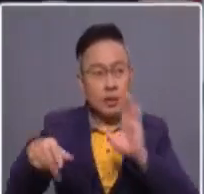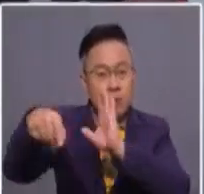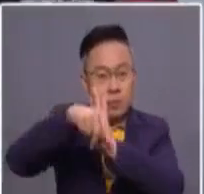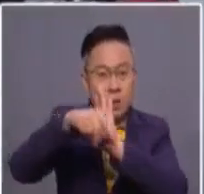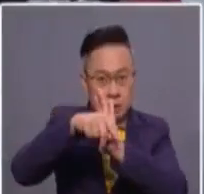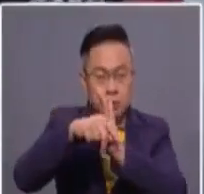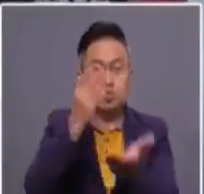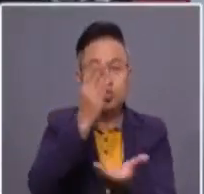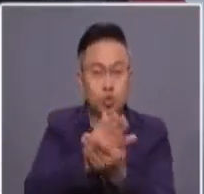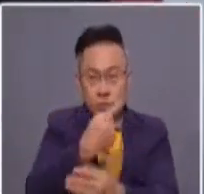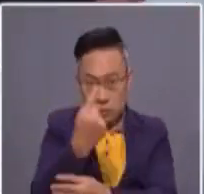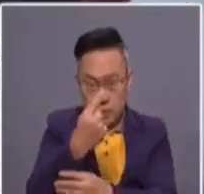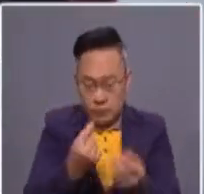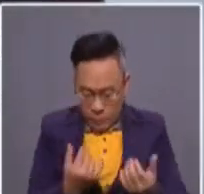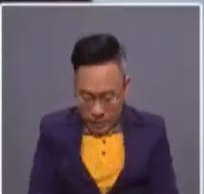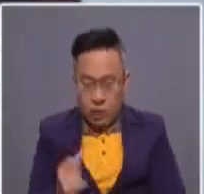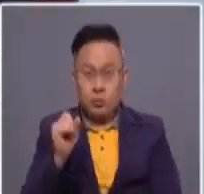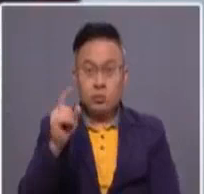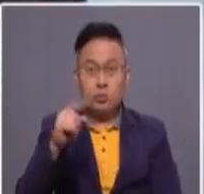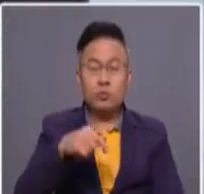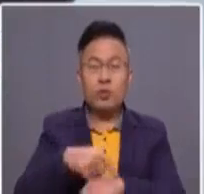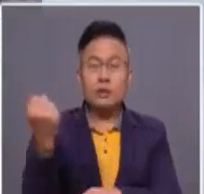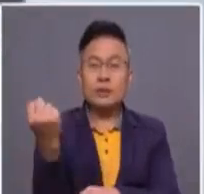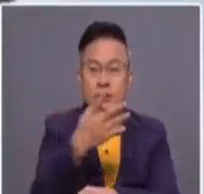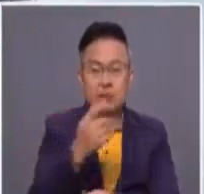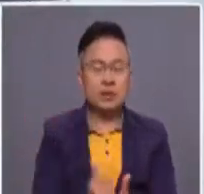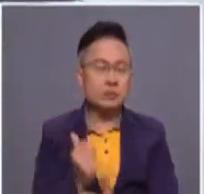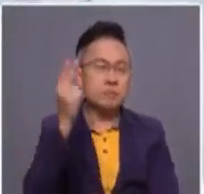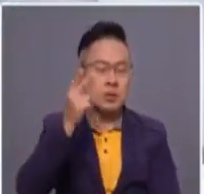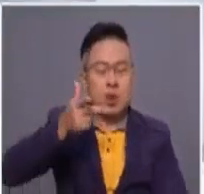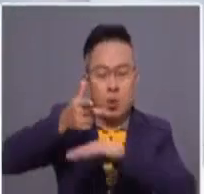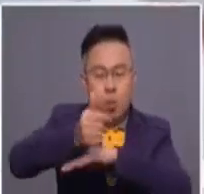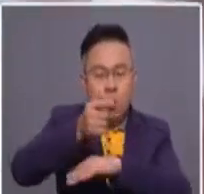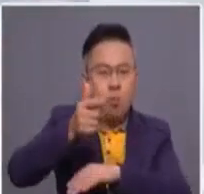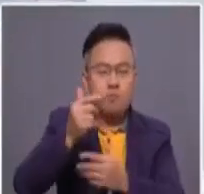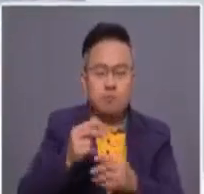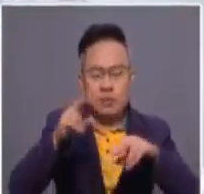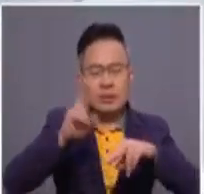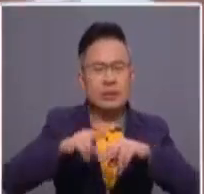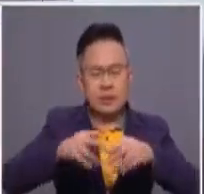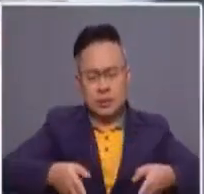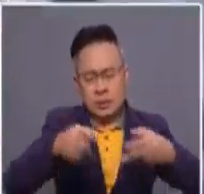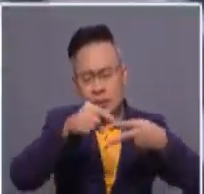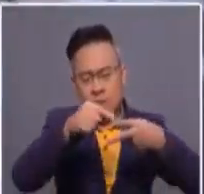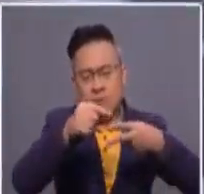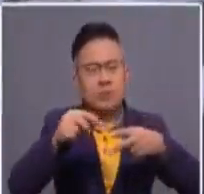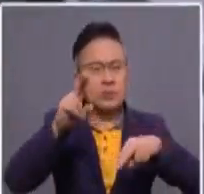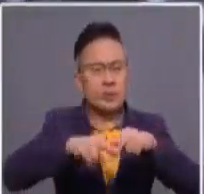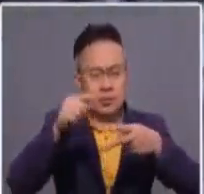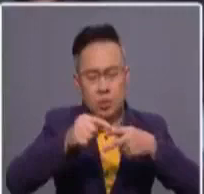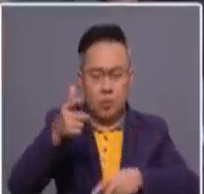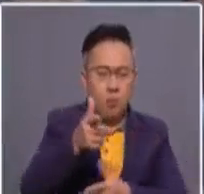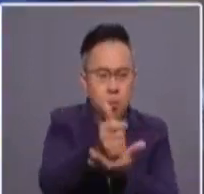เราตรวจสอบพบนะครับแล้วก็มาวันนี้ตอนประมาณเกือบตีสี่ก่อเหตุยิงปืนออกจากร้านที่เขาขายของเดี๋ยวเราย้อนไ